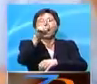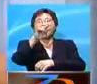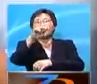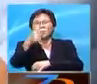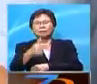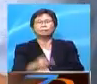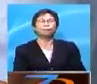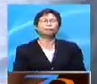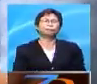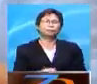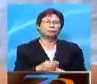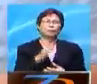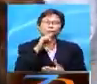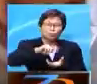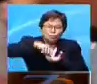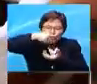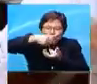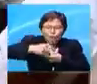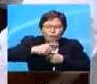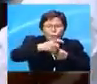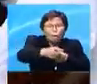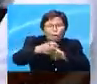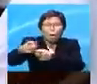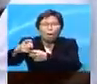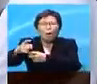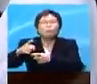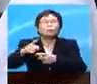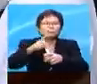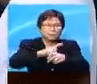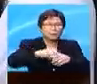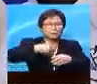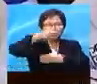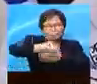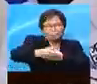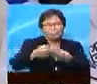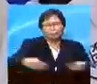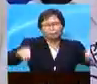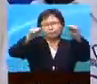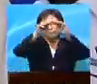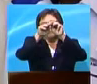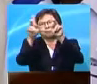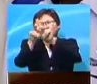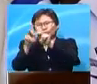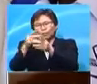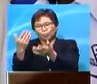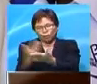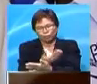mengagihkan bubur lambuk kepada orang ramai di perkarangan masjid Kampung Baru